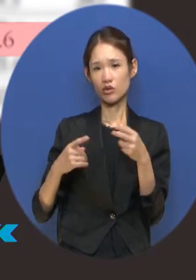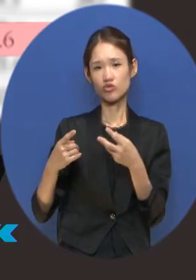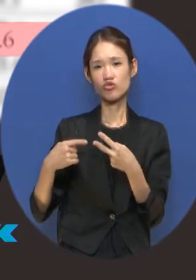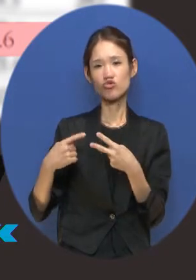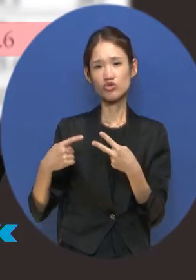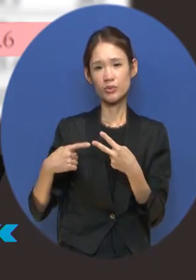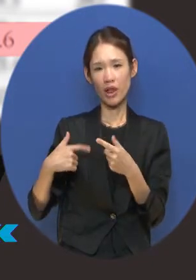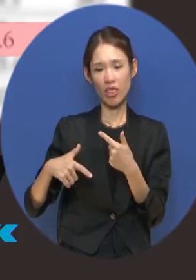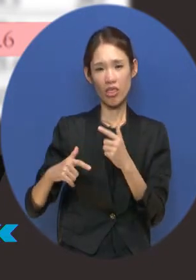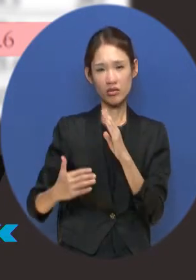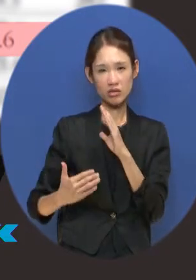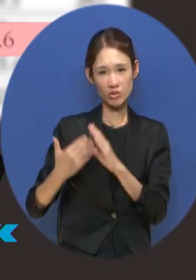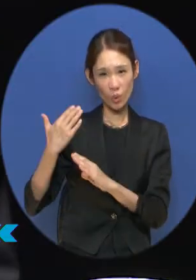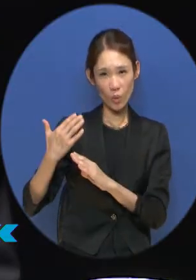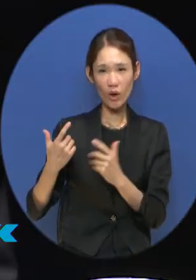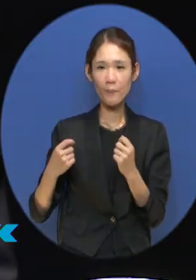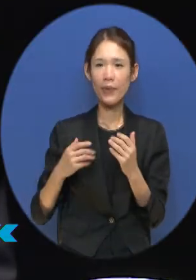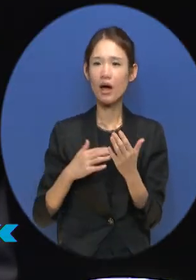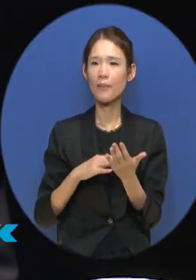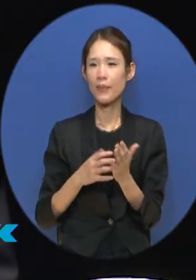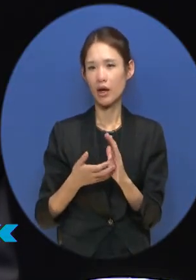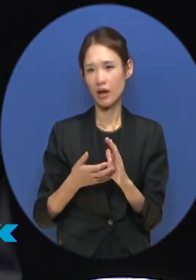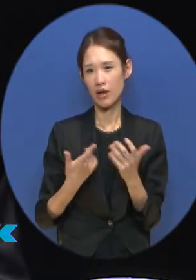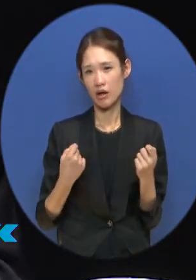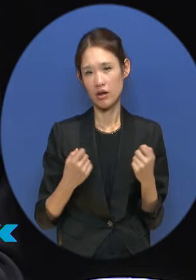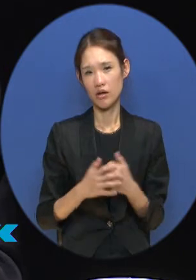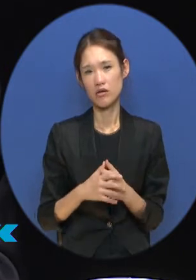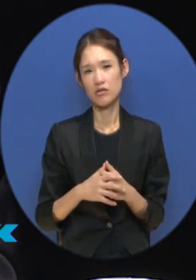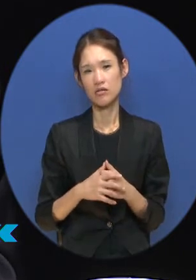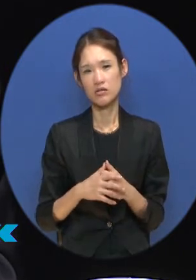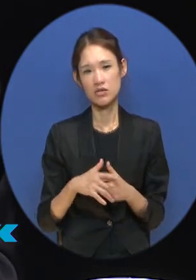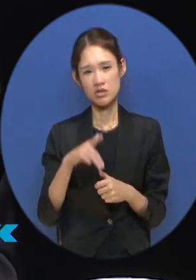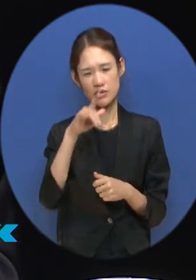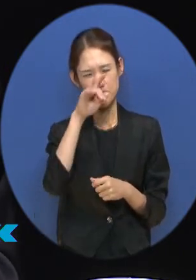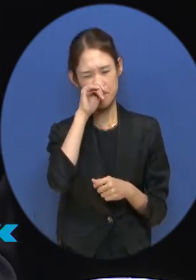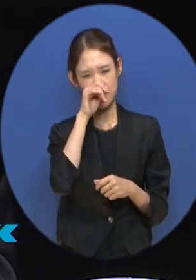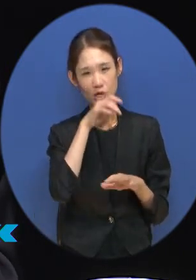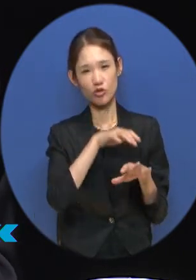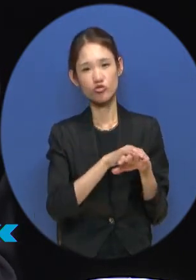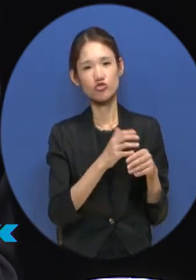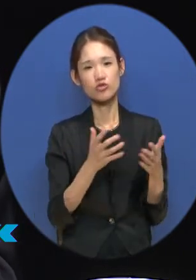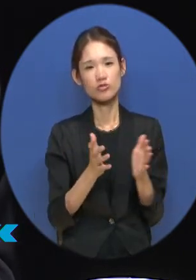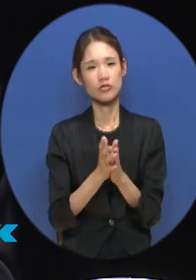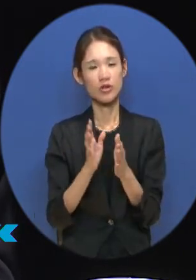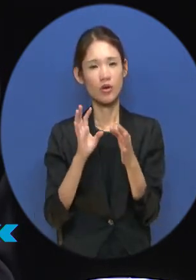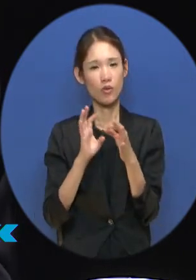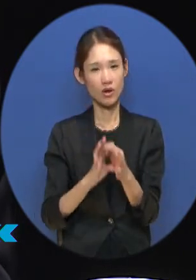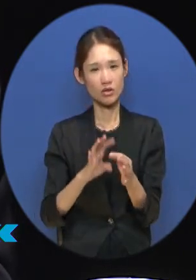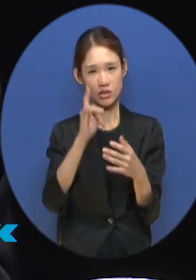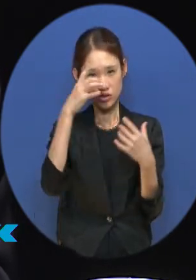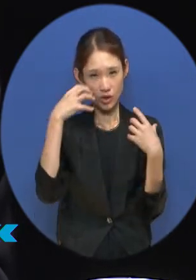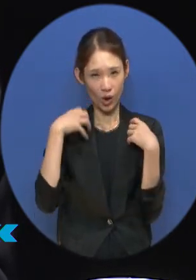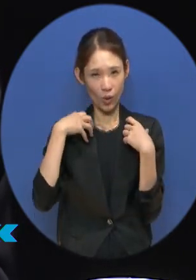이상 초과하는 그런 값들이 나온 걸 봐서 상당히 이제 민감군에 대한 그런